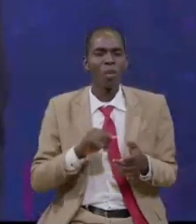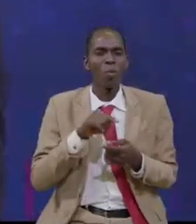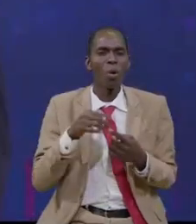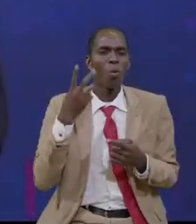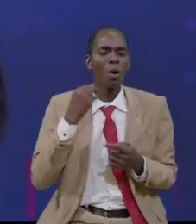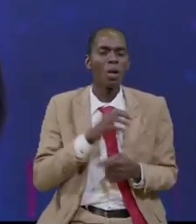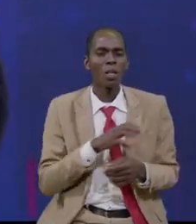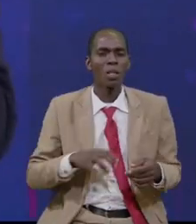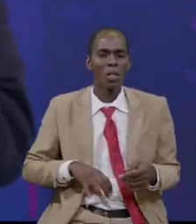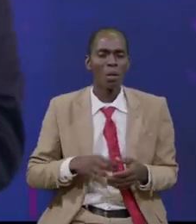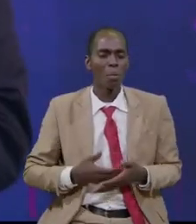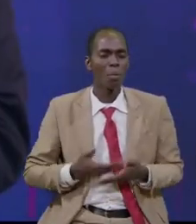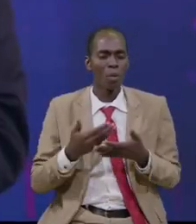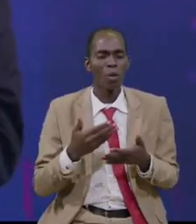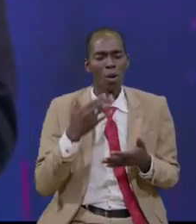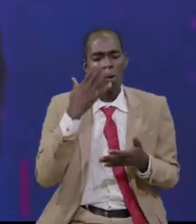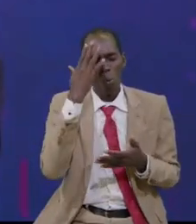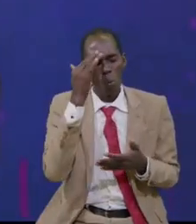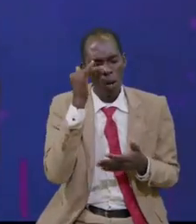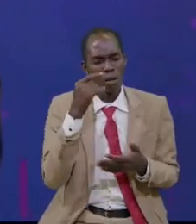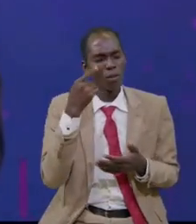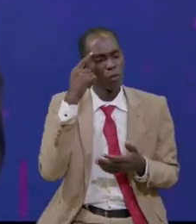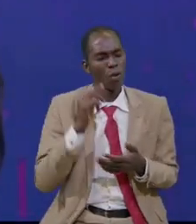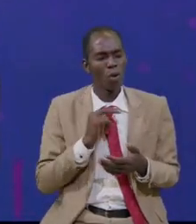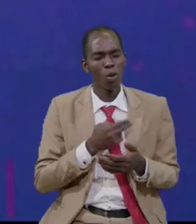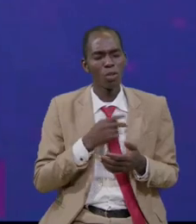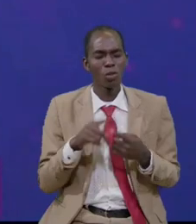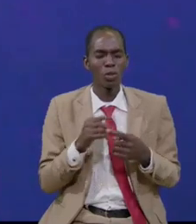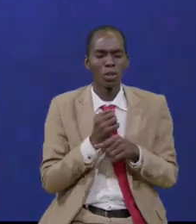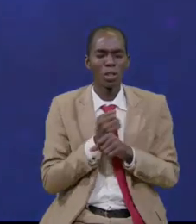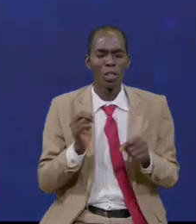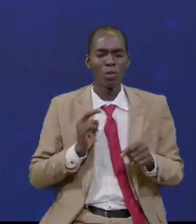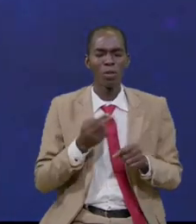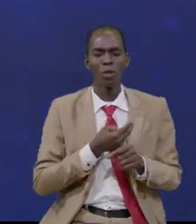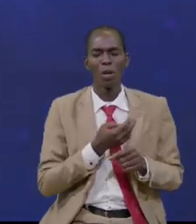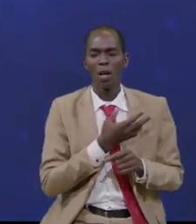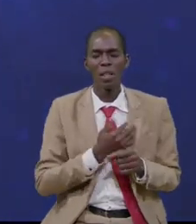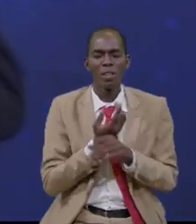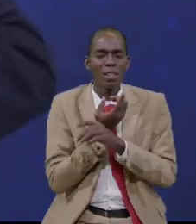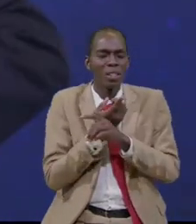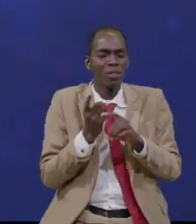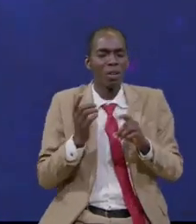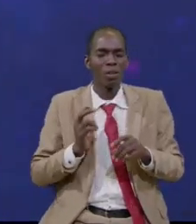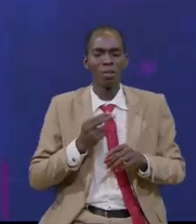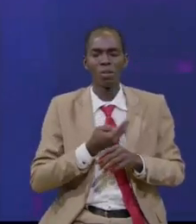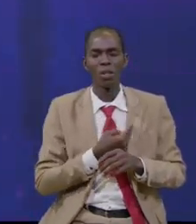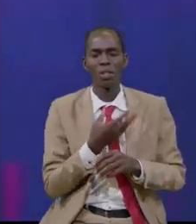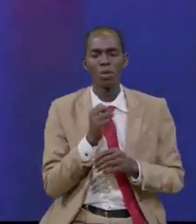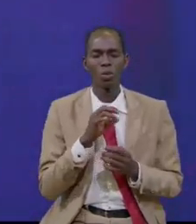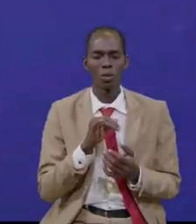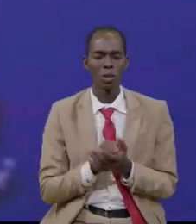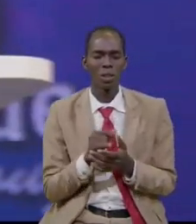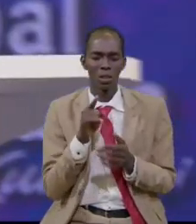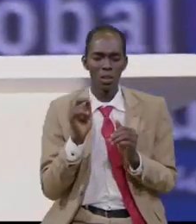nous, afin de nous sauver, pourquoi est-il venu? Pour nous guérir, pour nous délivrer, pour qu'il puisse